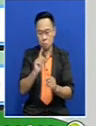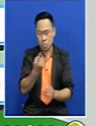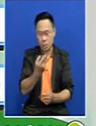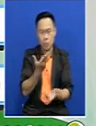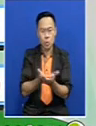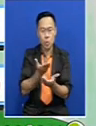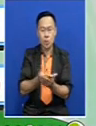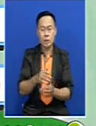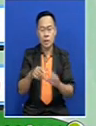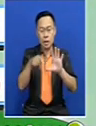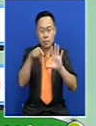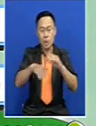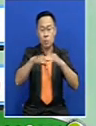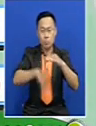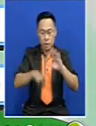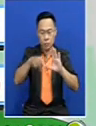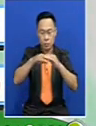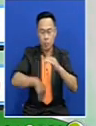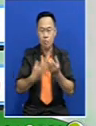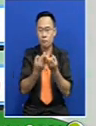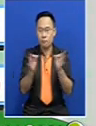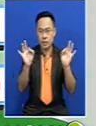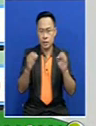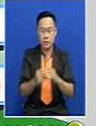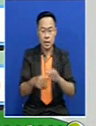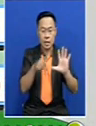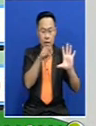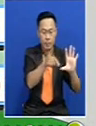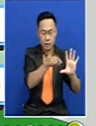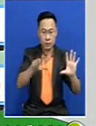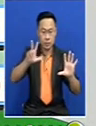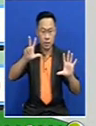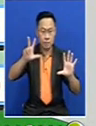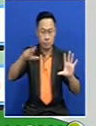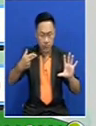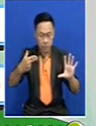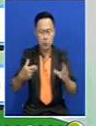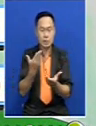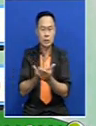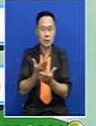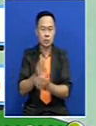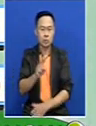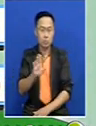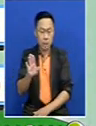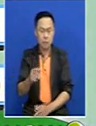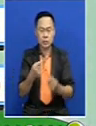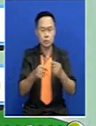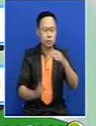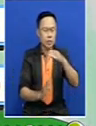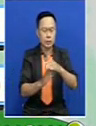ใหม่นั้นทุกเงื่อนไขหากโอนน้อยกว่า 5,000 บาทไม่เสียค่าธรรมเนียมหากวงเงินสูงขึ้นก็มีค่าธรรมเนียมสูงสุดไม่เกิน10บ